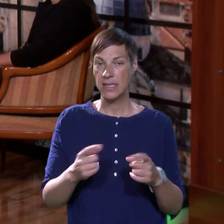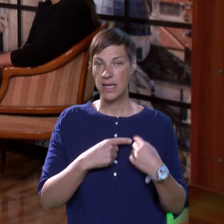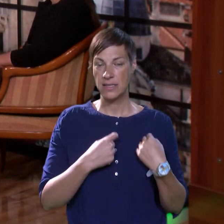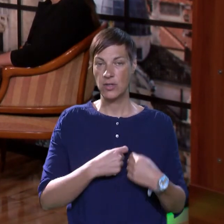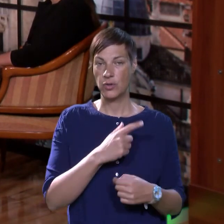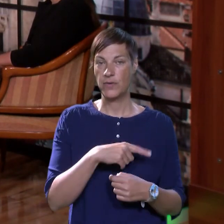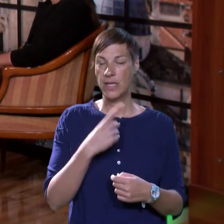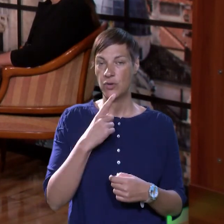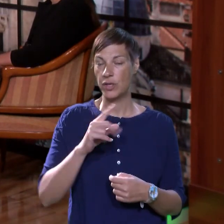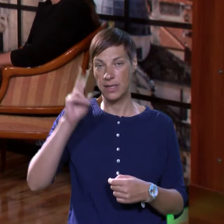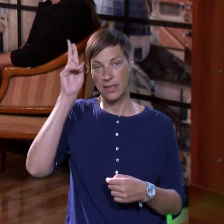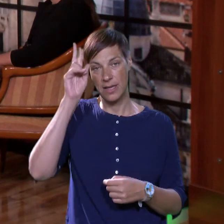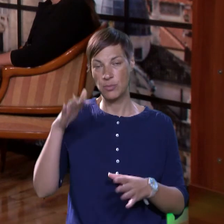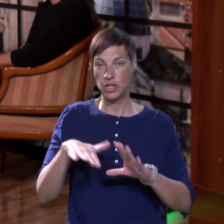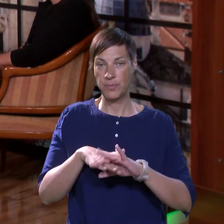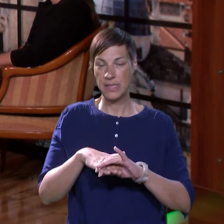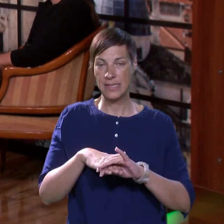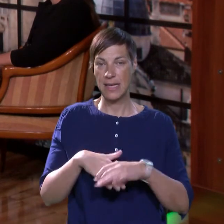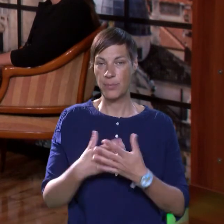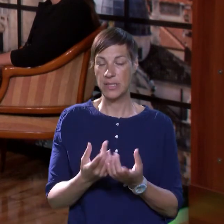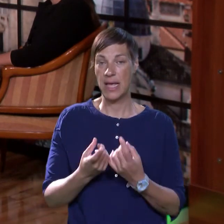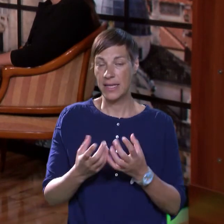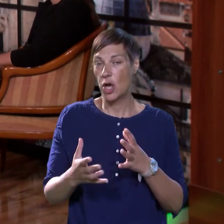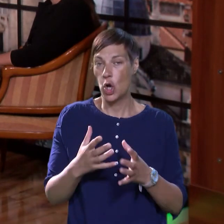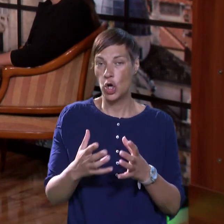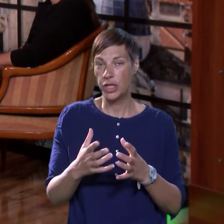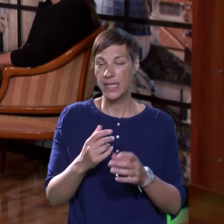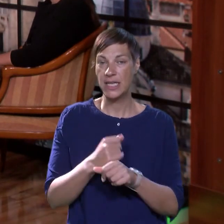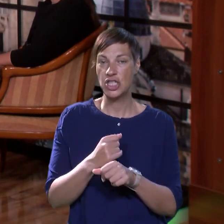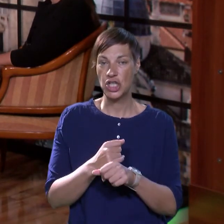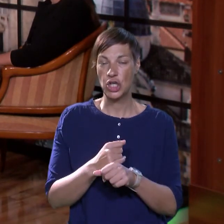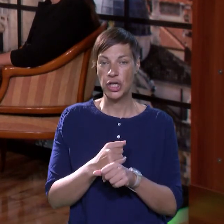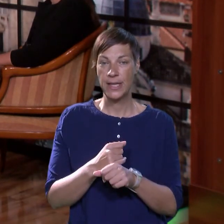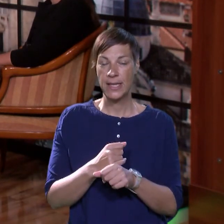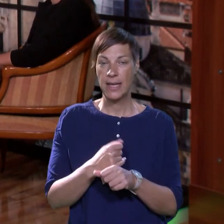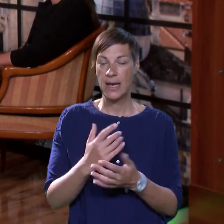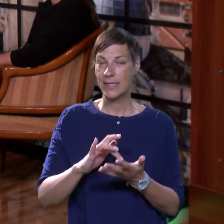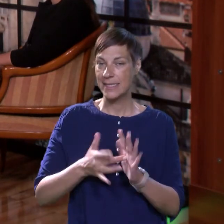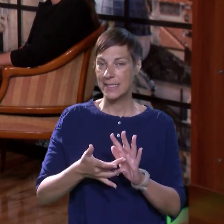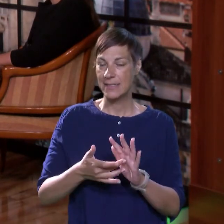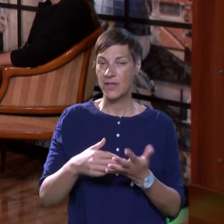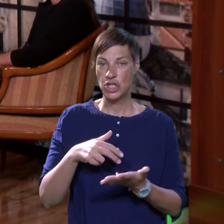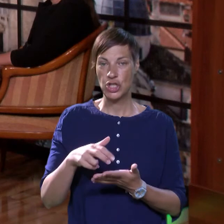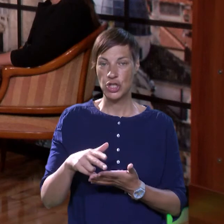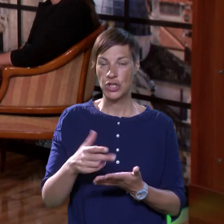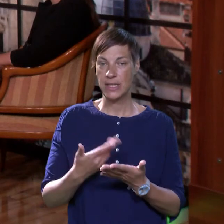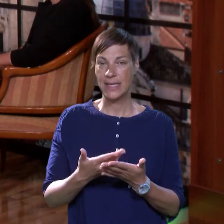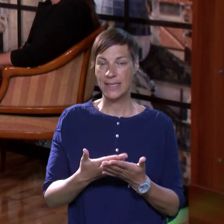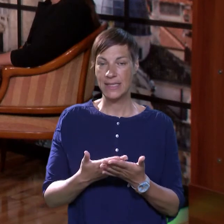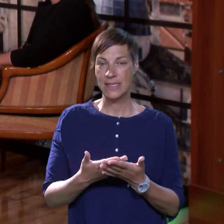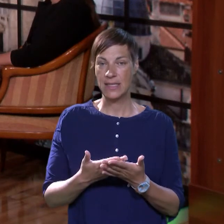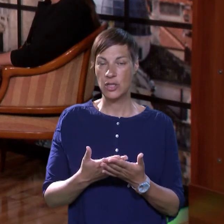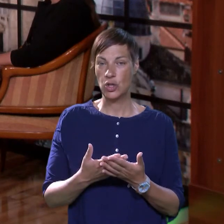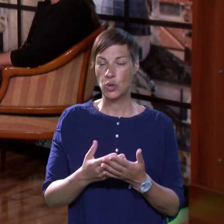razliku od volontera koji ne možeš biti zaposlen, ali ako ti koordiniraš i kreiraš, dakle, sve što ide, dakle, ti si tu